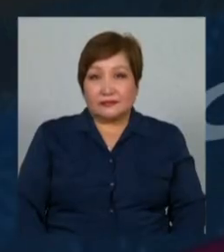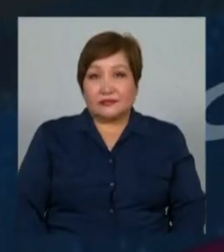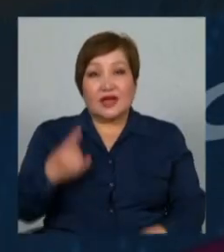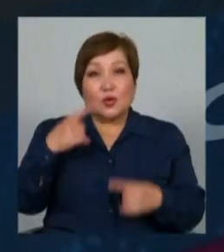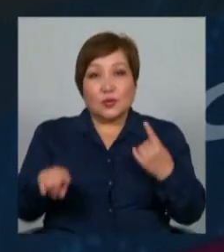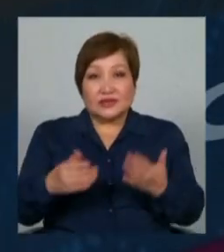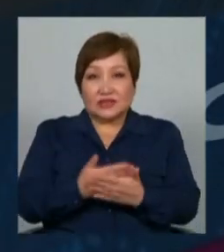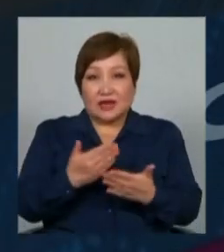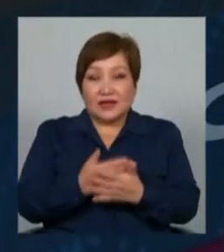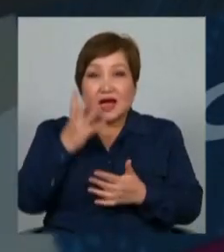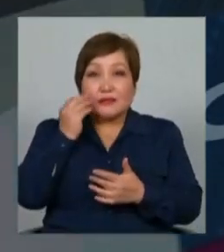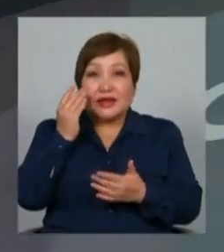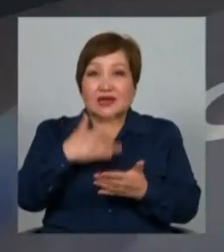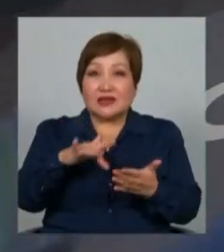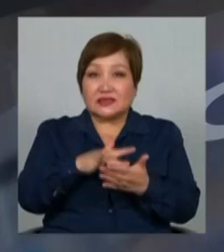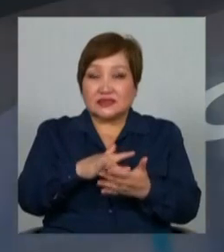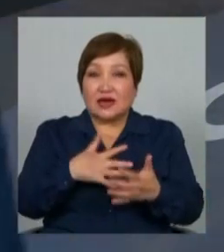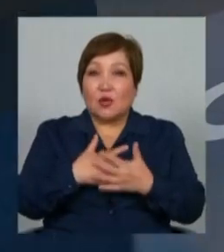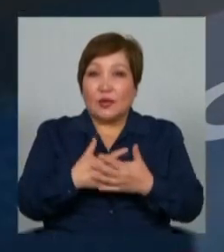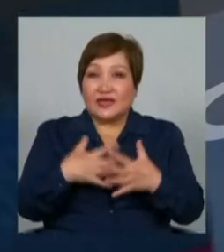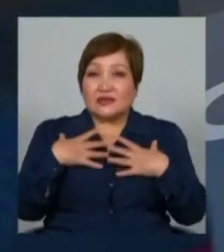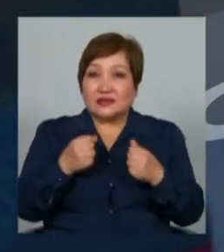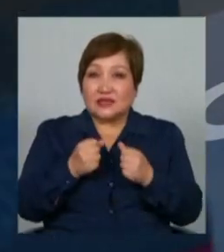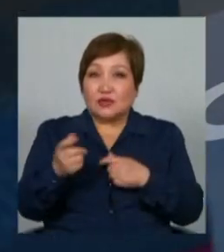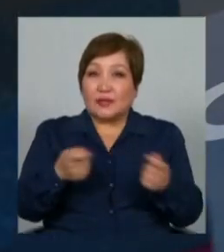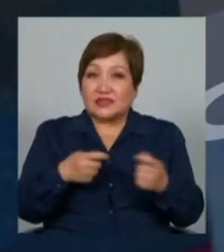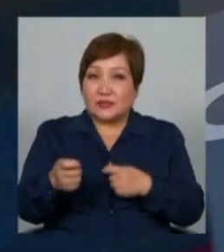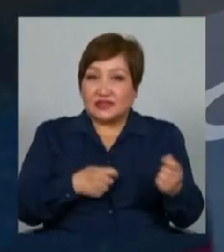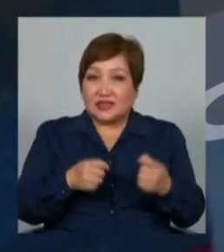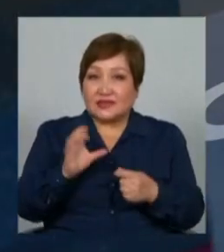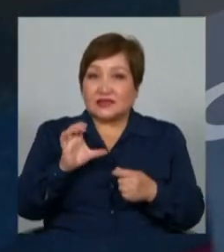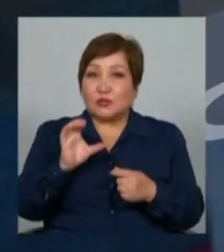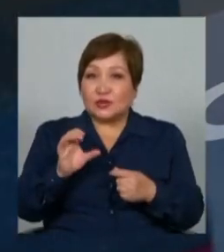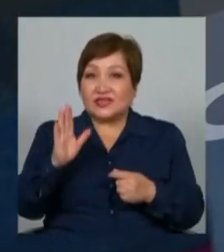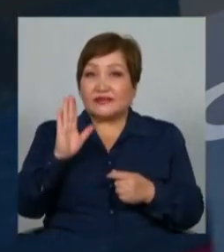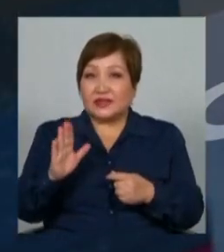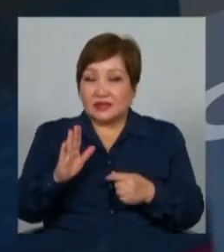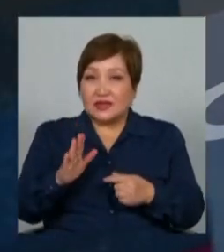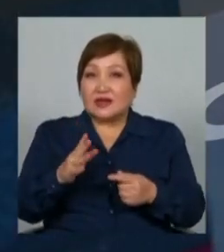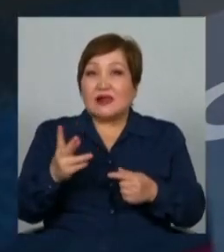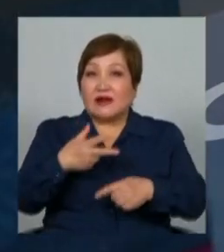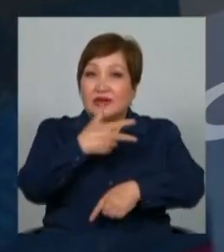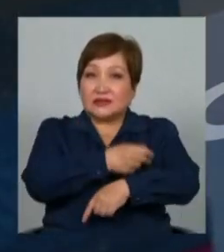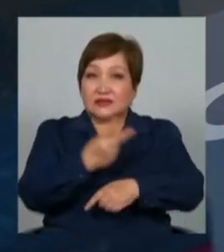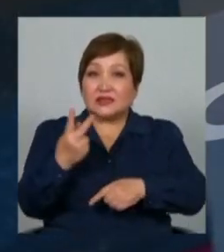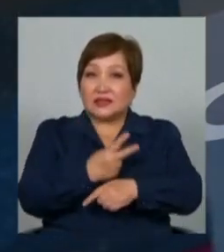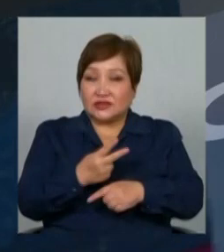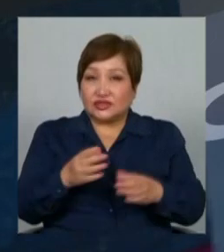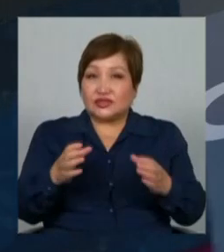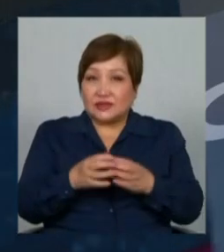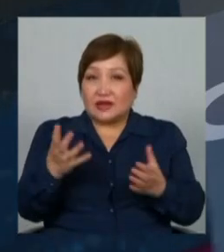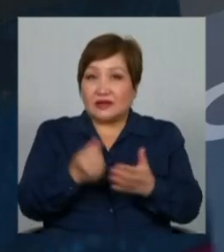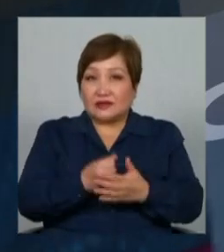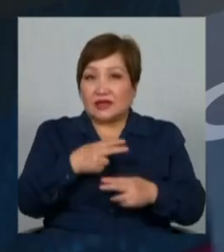Өзге жаңалық. Алматы қаласы қоғамдық денсаулық басқармасы Спутник V вакцинасының екінші компонентін алғаннан кейін қайтыс болды деген ер